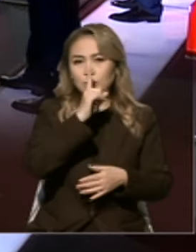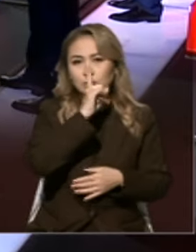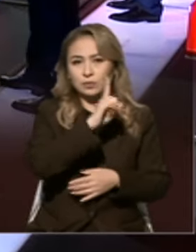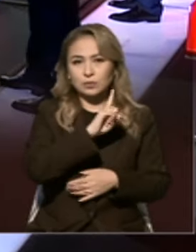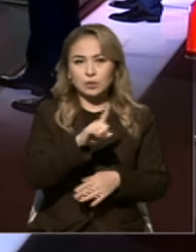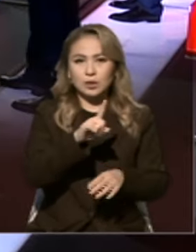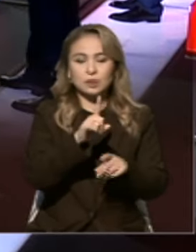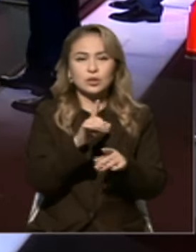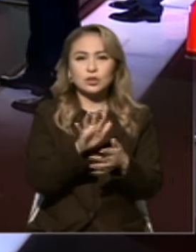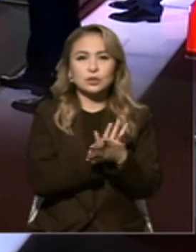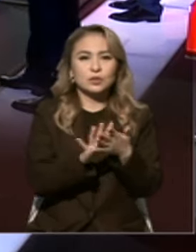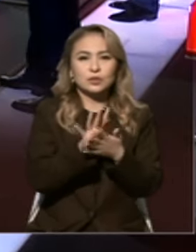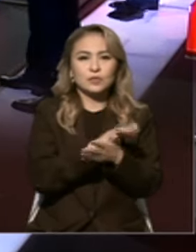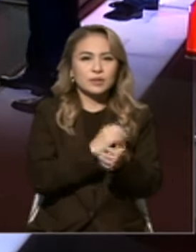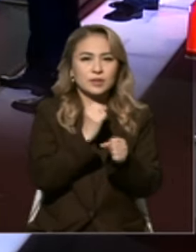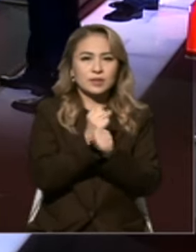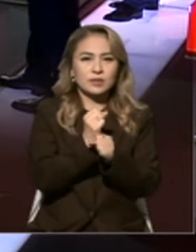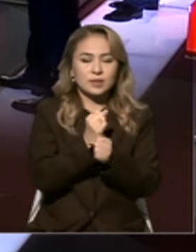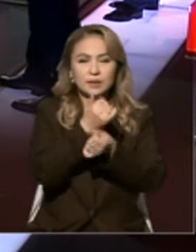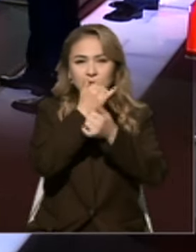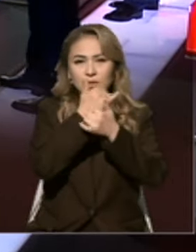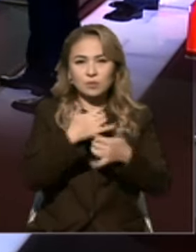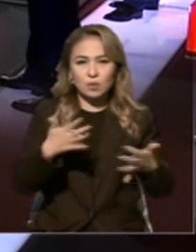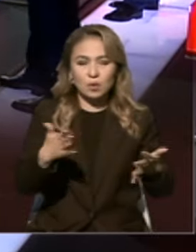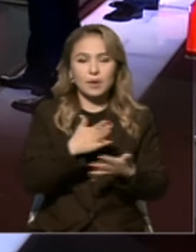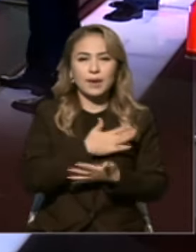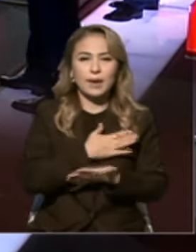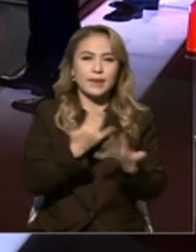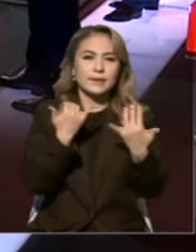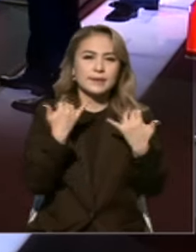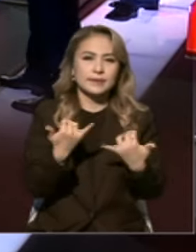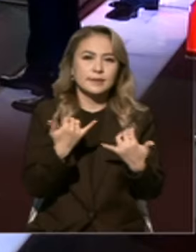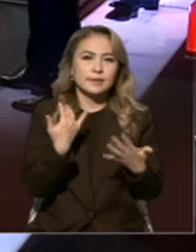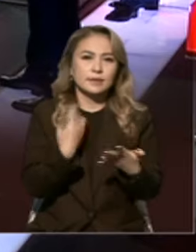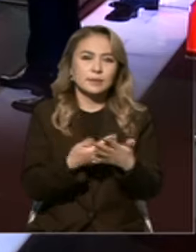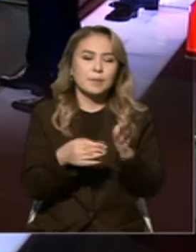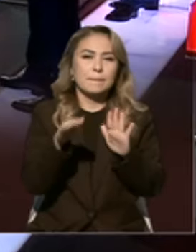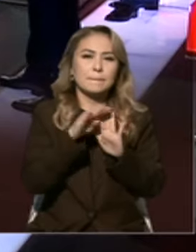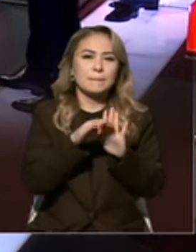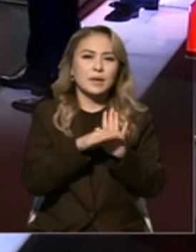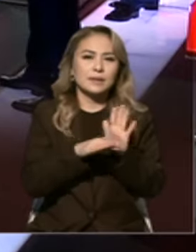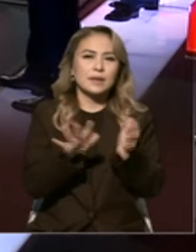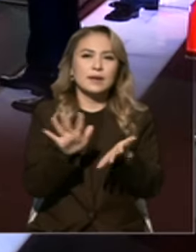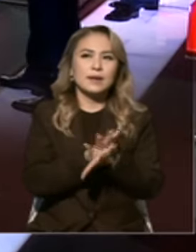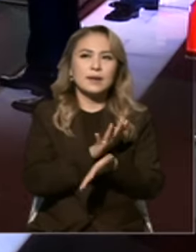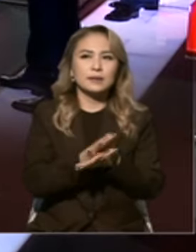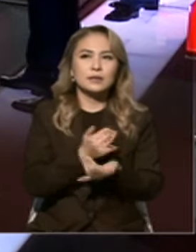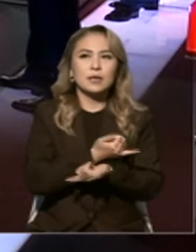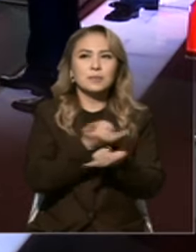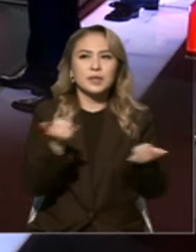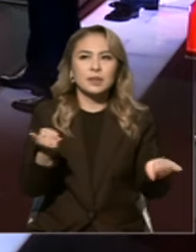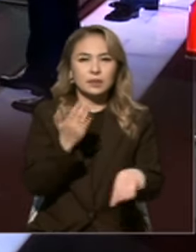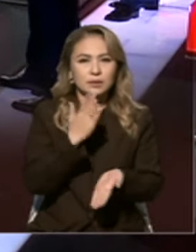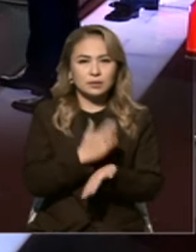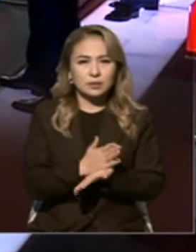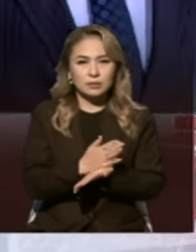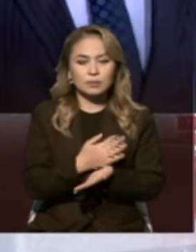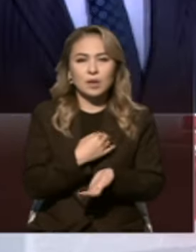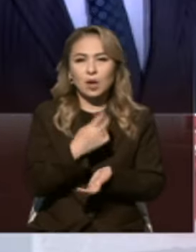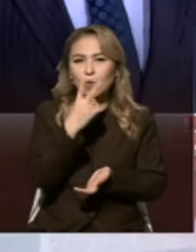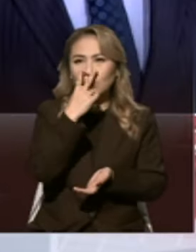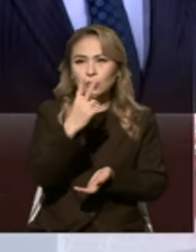олар дым істей алмайды. Мысалға қазіргі кезде елімізде салалық бағдарлы гранттар беріледі. Мен көріп